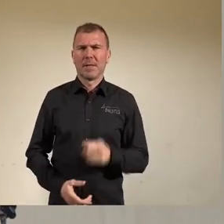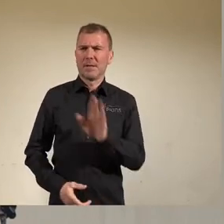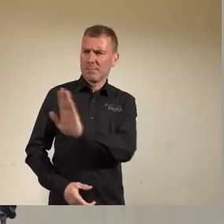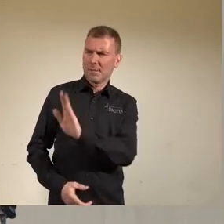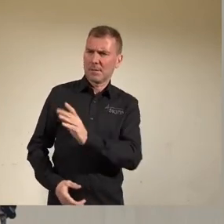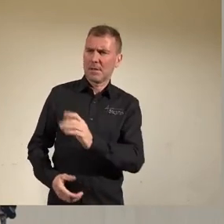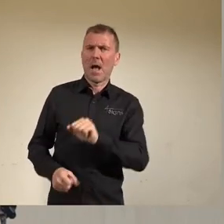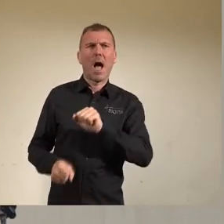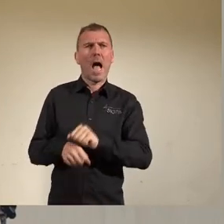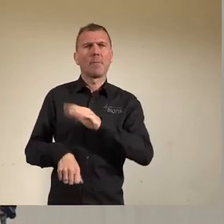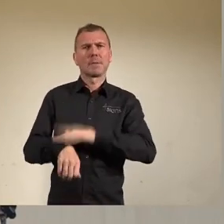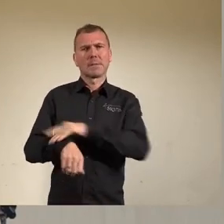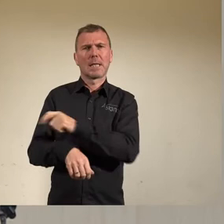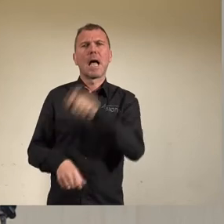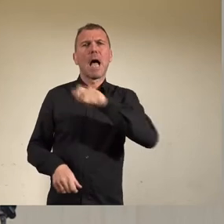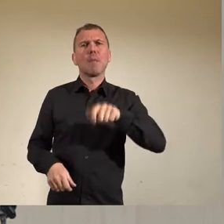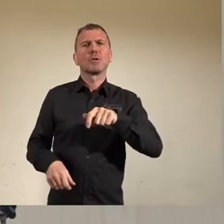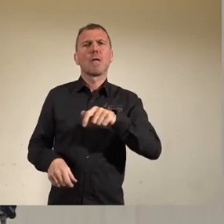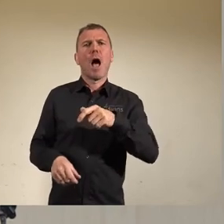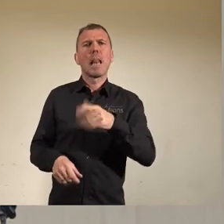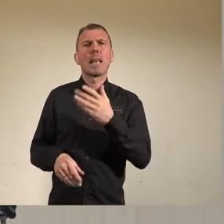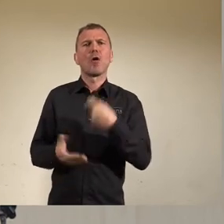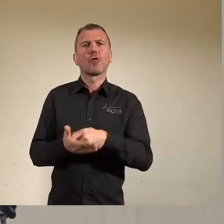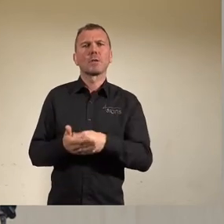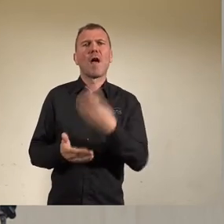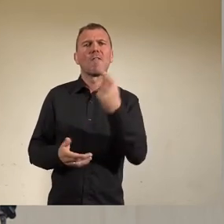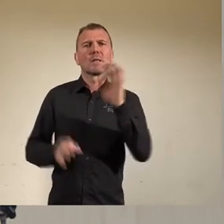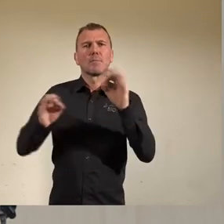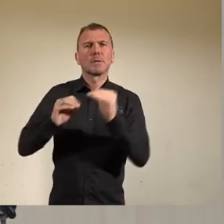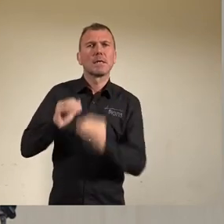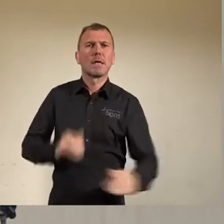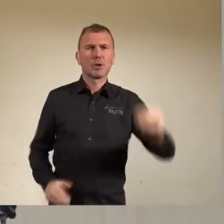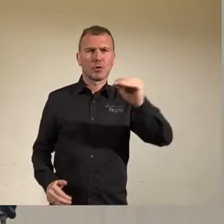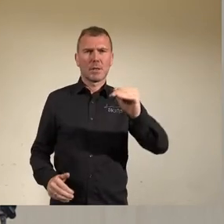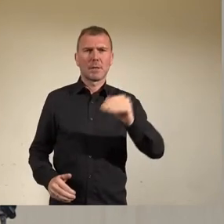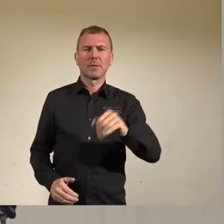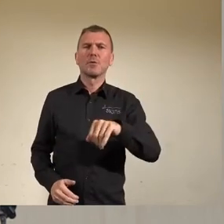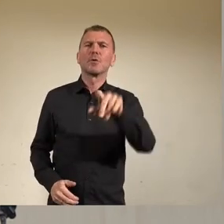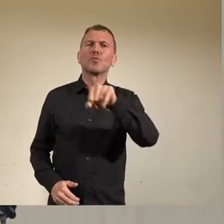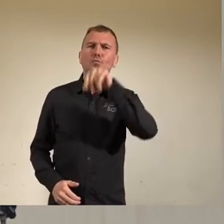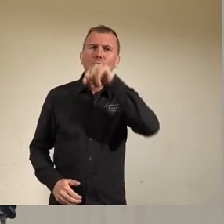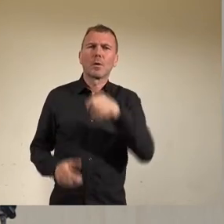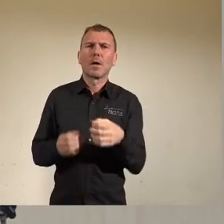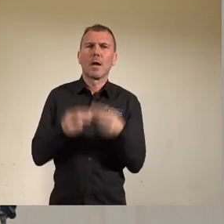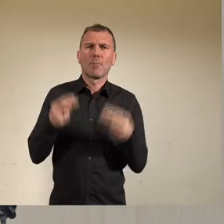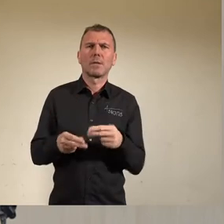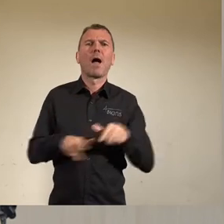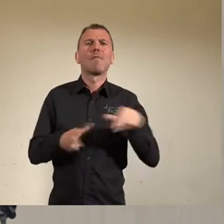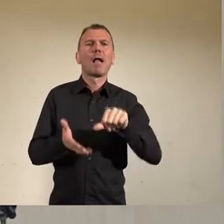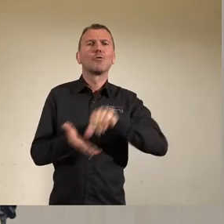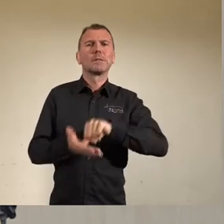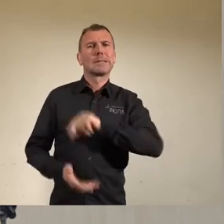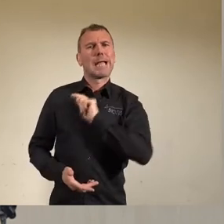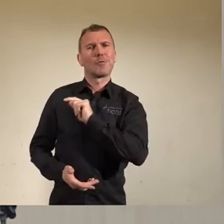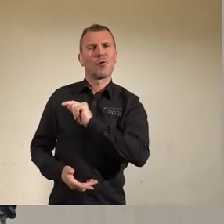Nachdem in Ihrer Amtszeit die Personalkosten um 40% gestiegen sind. Sie haben Ihr Lieblingsprojekt Verwaltungszentrum in